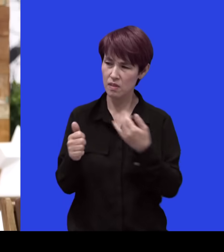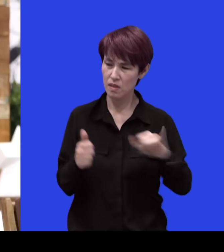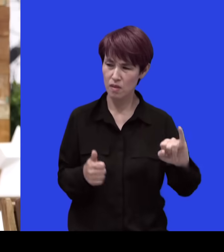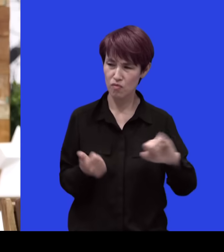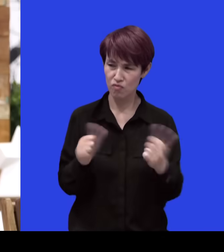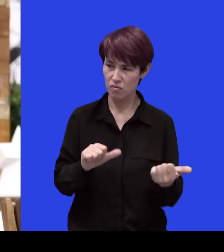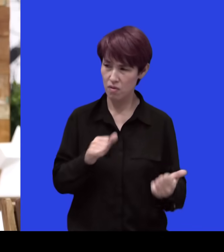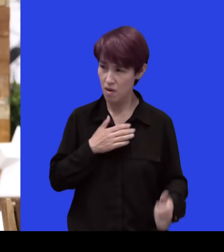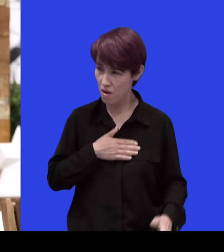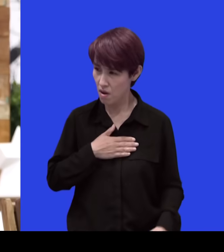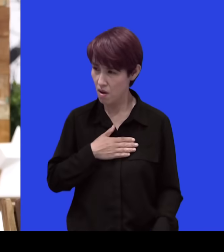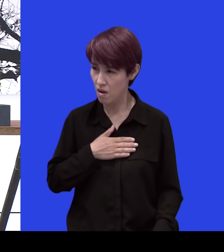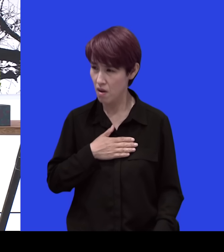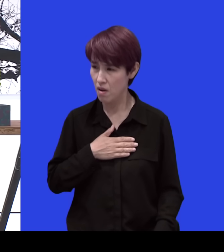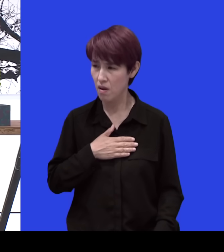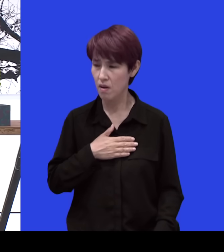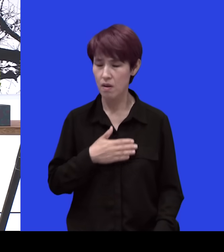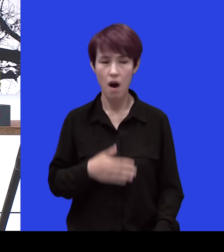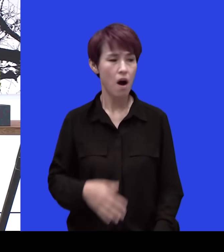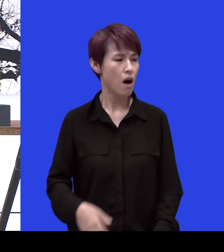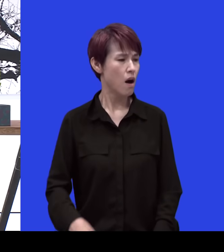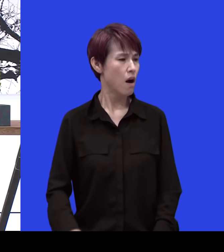그래서